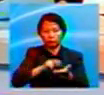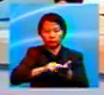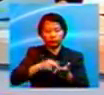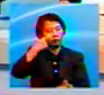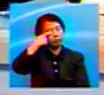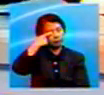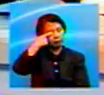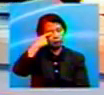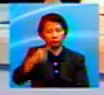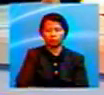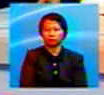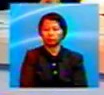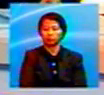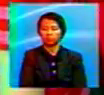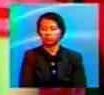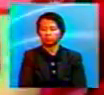mata.